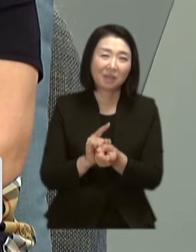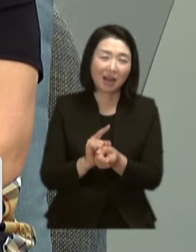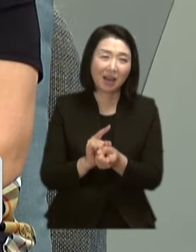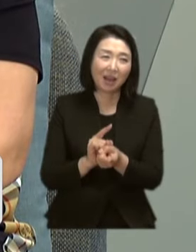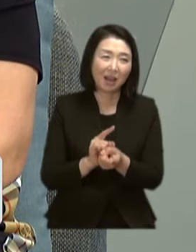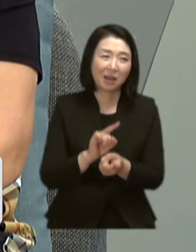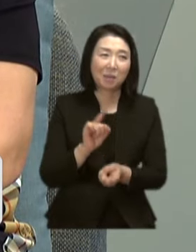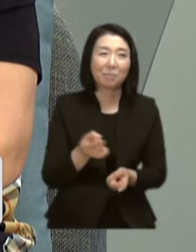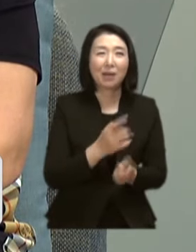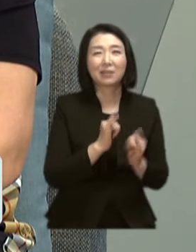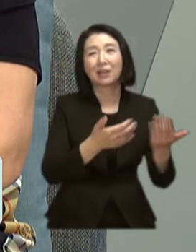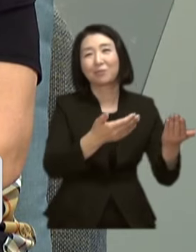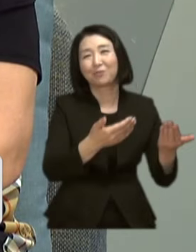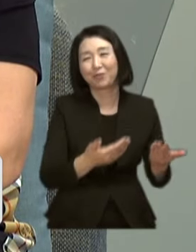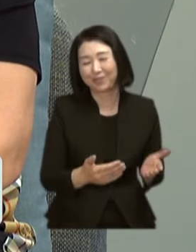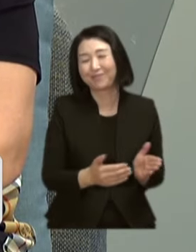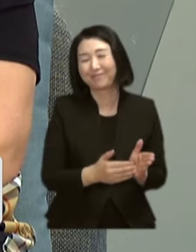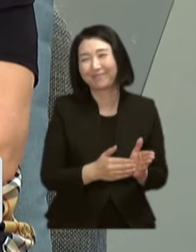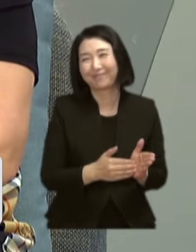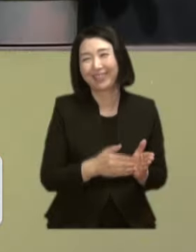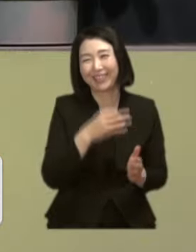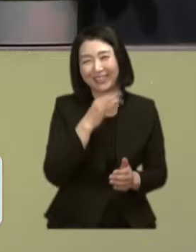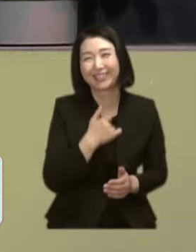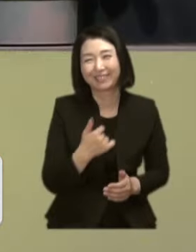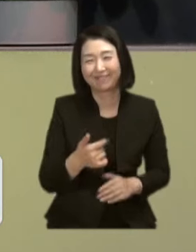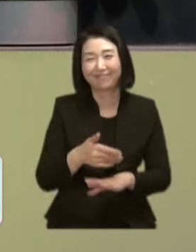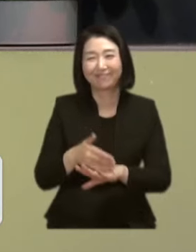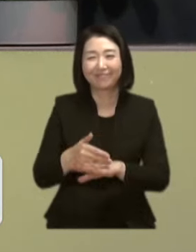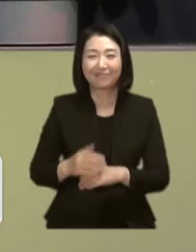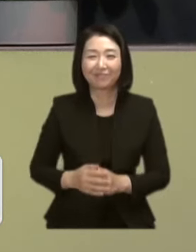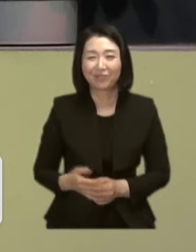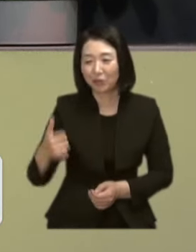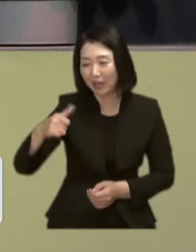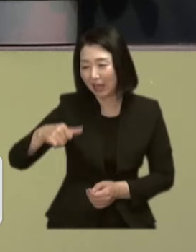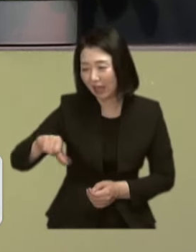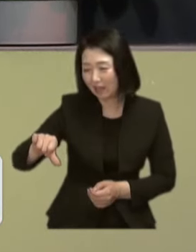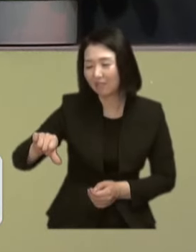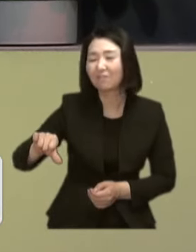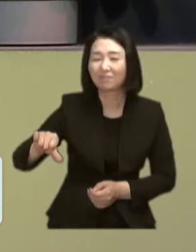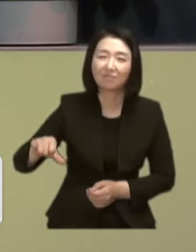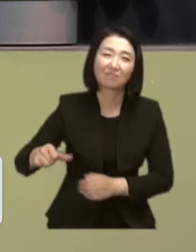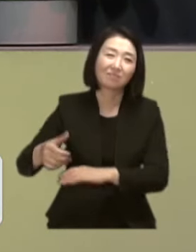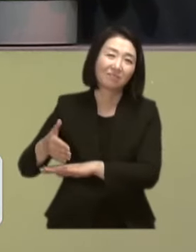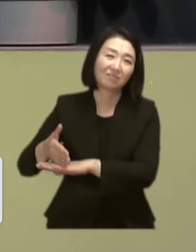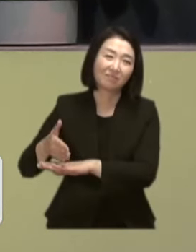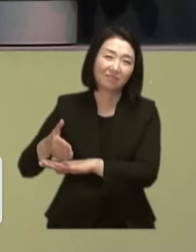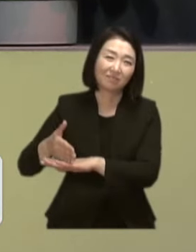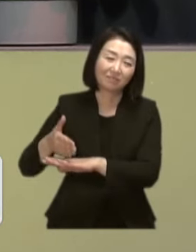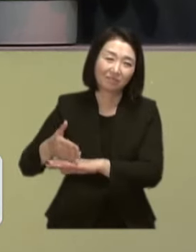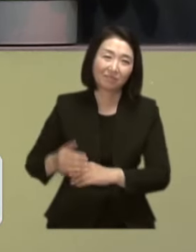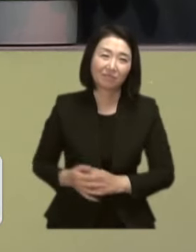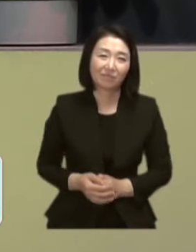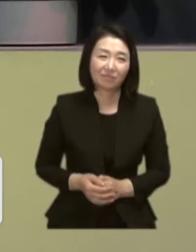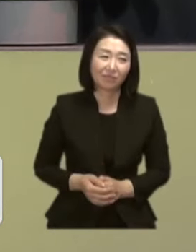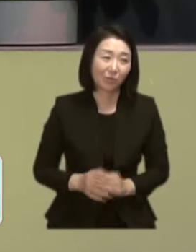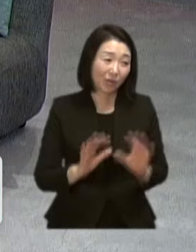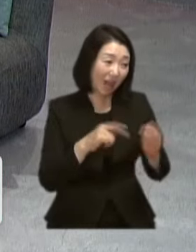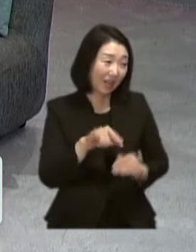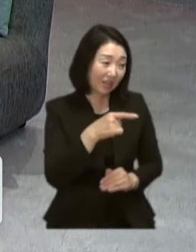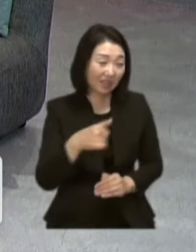네. 엄청난 흑자입니다. 네. 네, 감사하고요. 아이한테도 고맙고 네. 그런 마음으로 아이들을 자식 같은 마음으로 좀 양육하고 네.